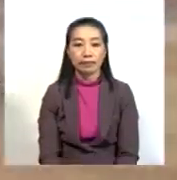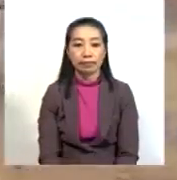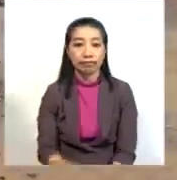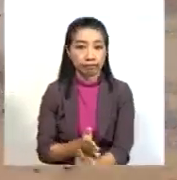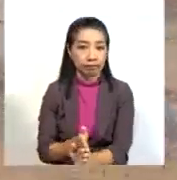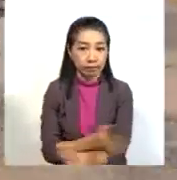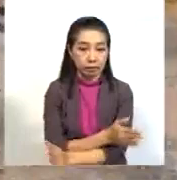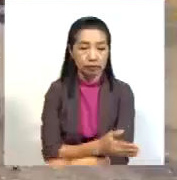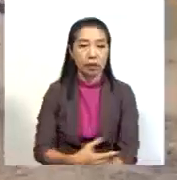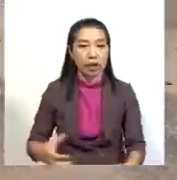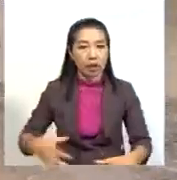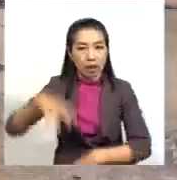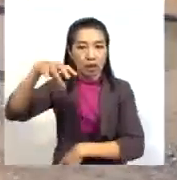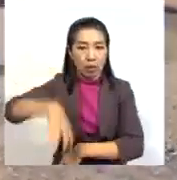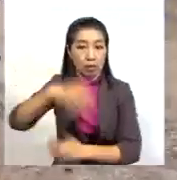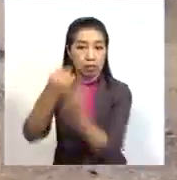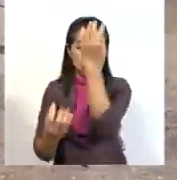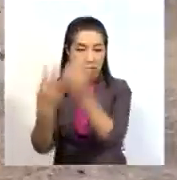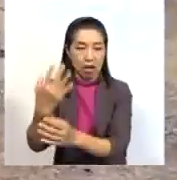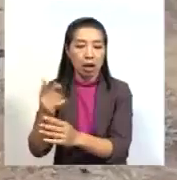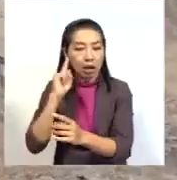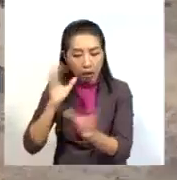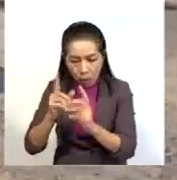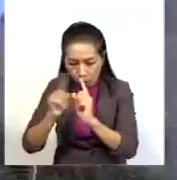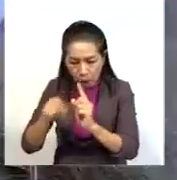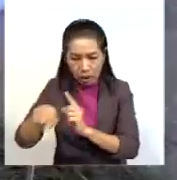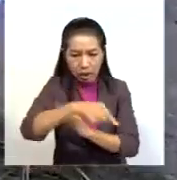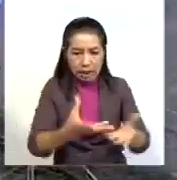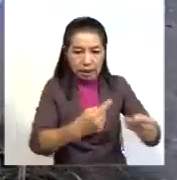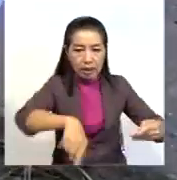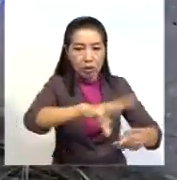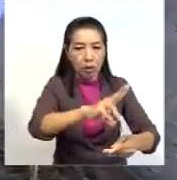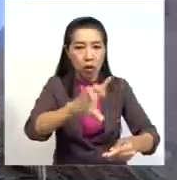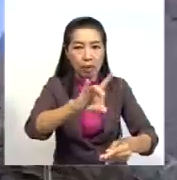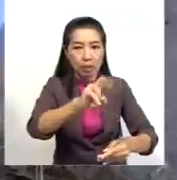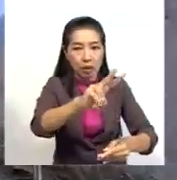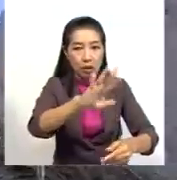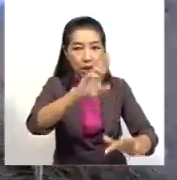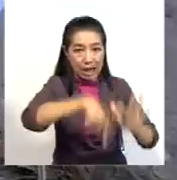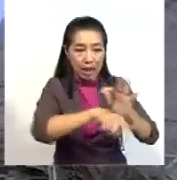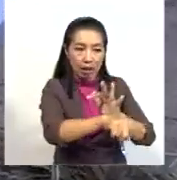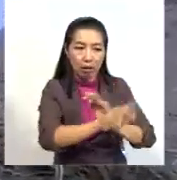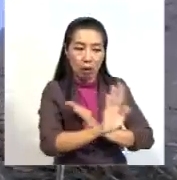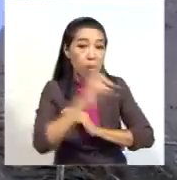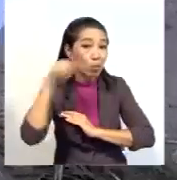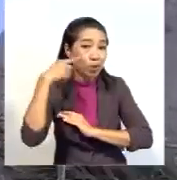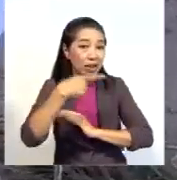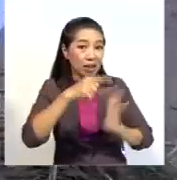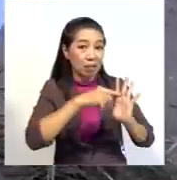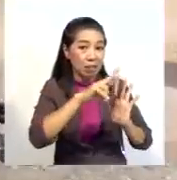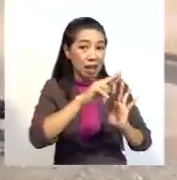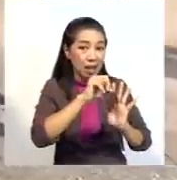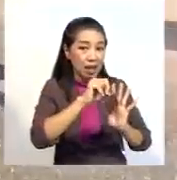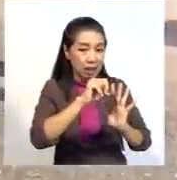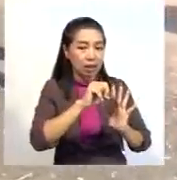ก่อนหน้านี้กรมป่าไม้ได้หารือเรื่องพื้นที่ครอบครองที่ดิน682ไร่ของนางสาวปรินากับสำนักงานคณะกรรมการกฤษฎีก